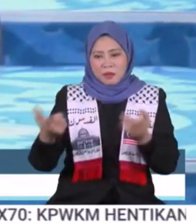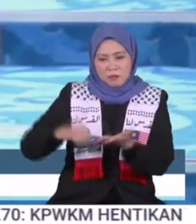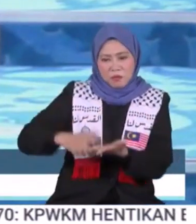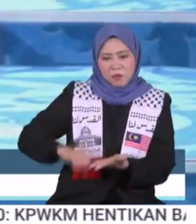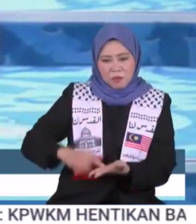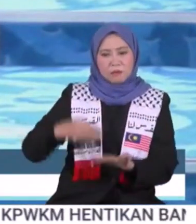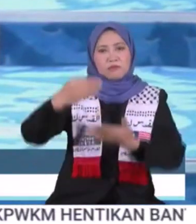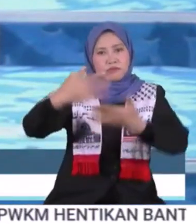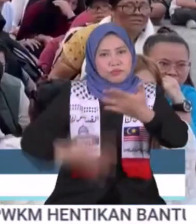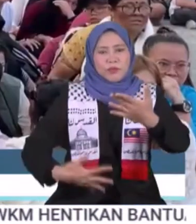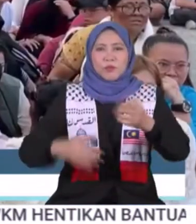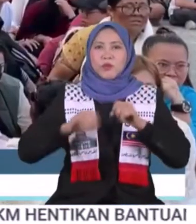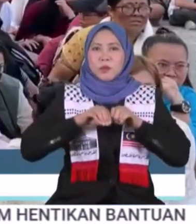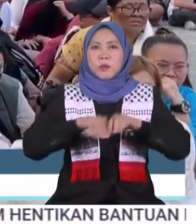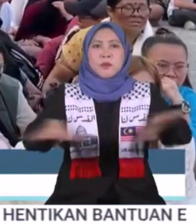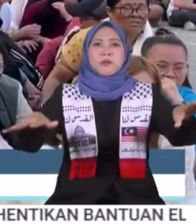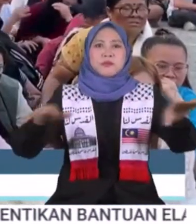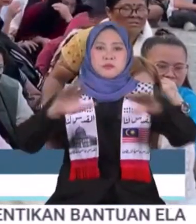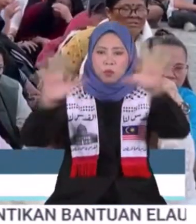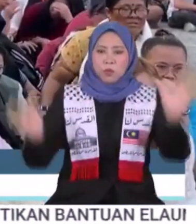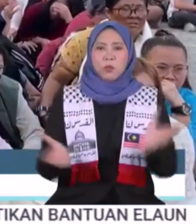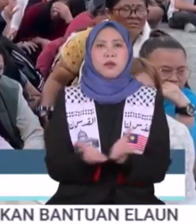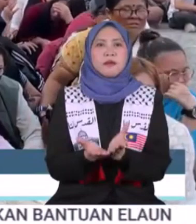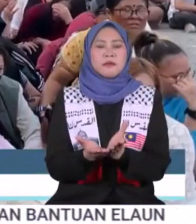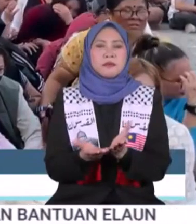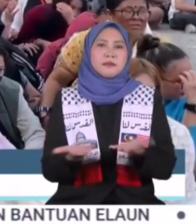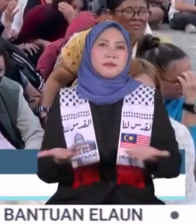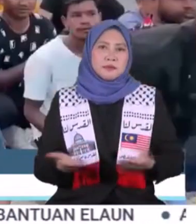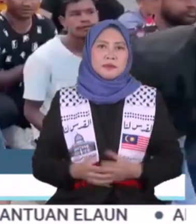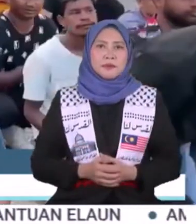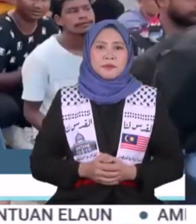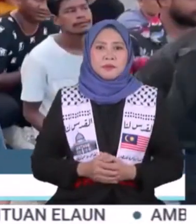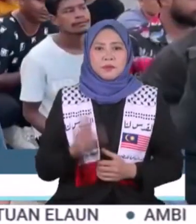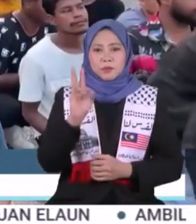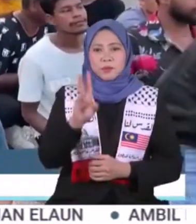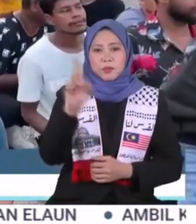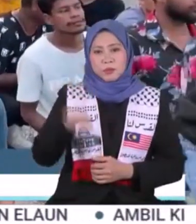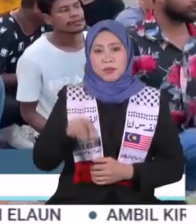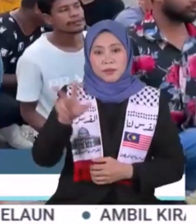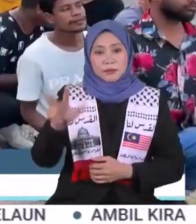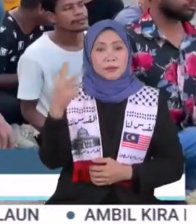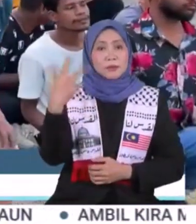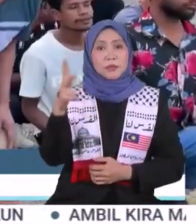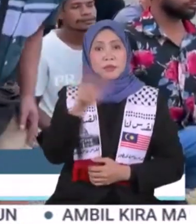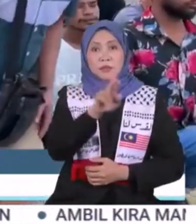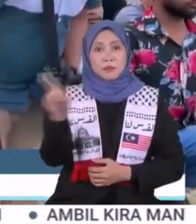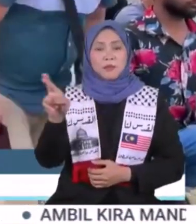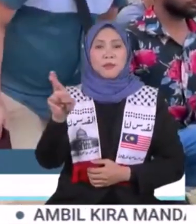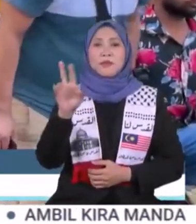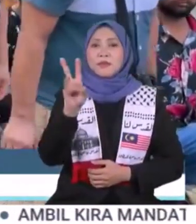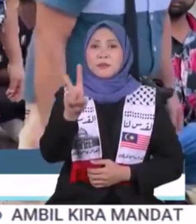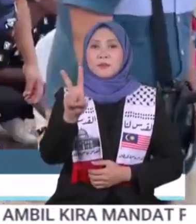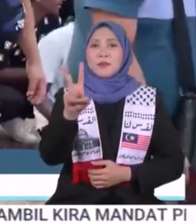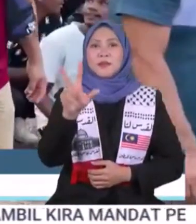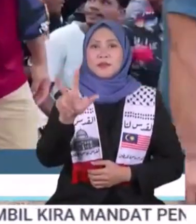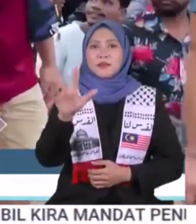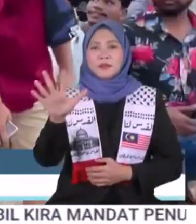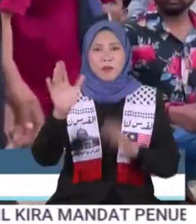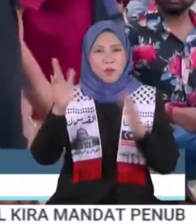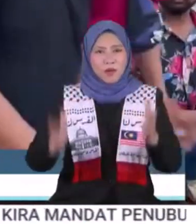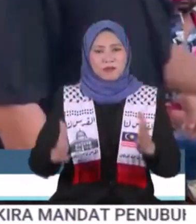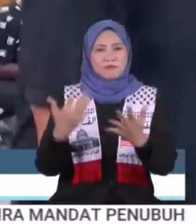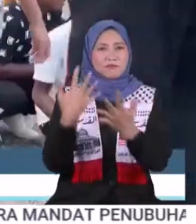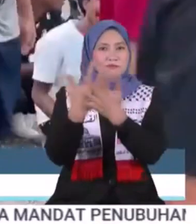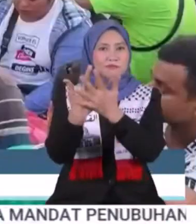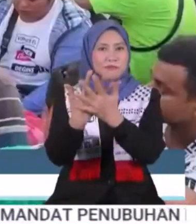mereka Syarah satu dunia jelas beliau setakat 7 Mac lalu 13,635 tahanan